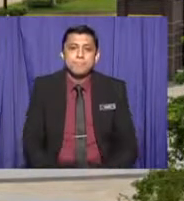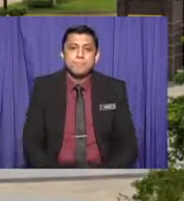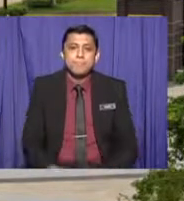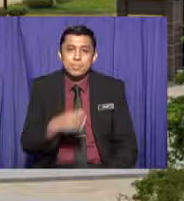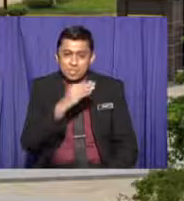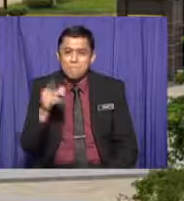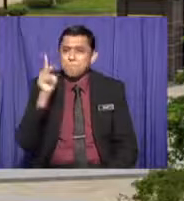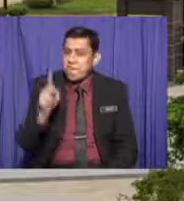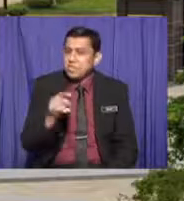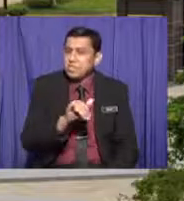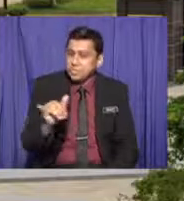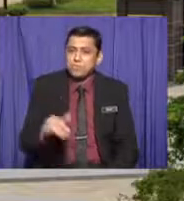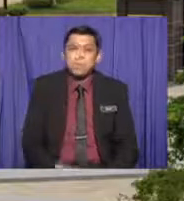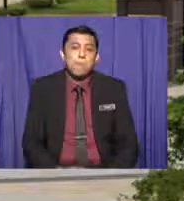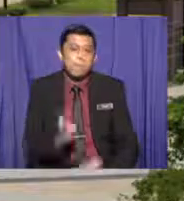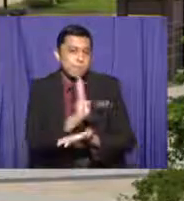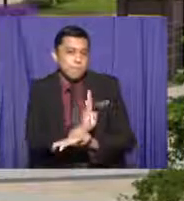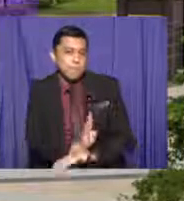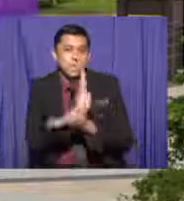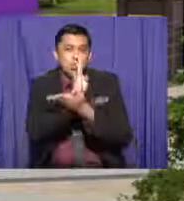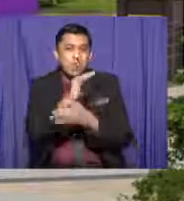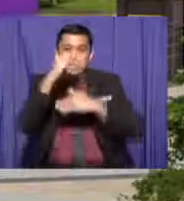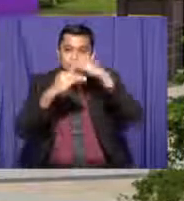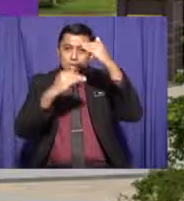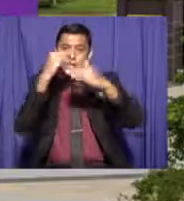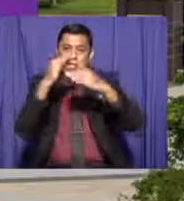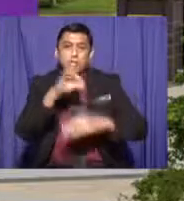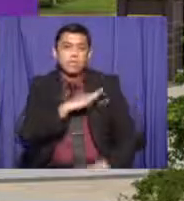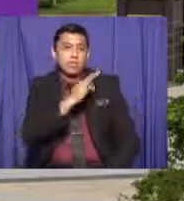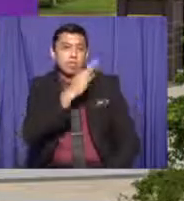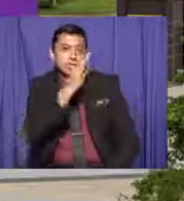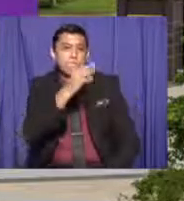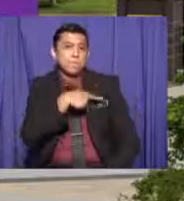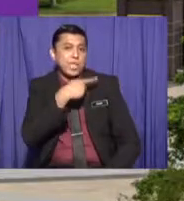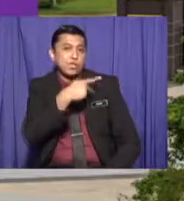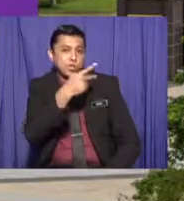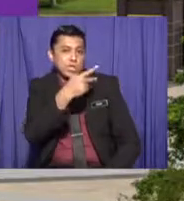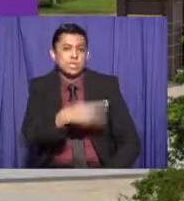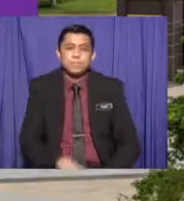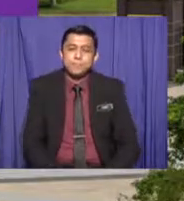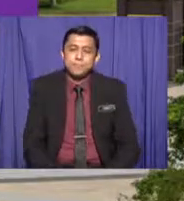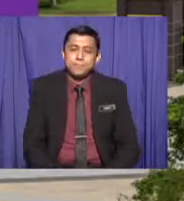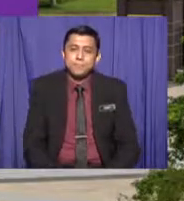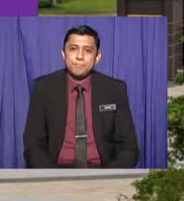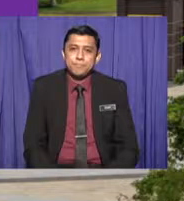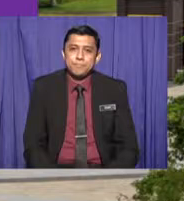Dan pastinya, membantu meningkatkan semangat patriotik.